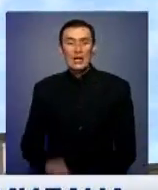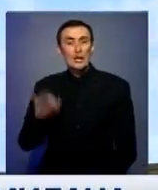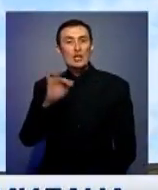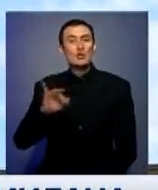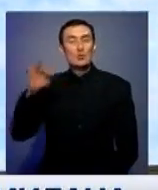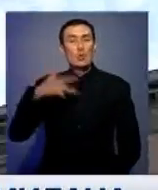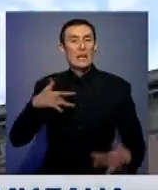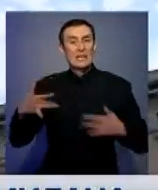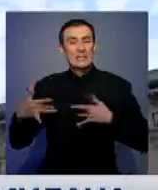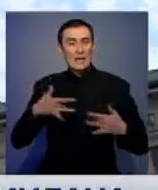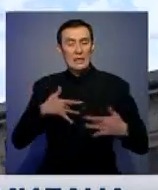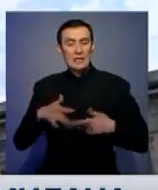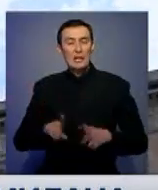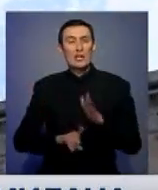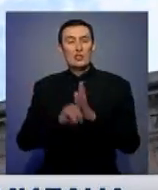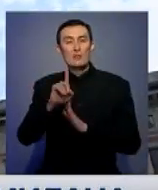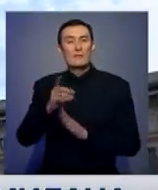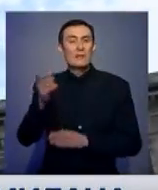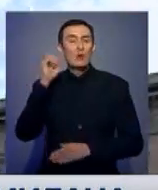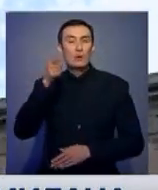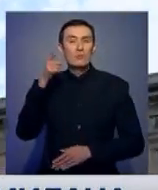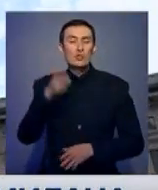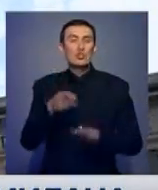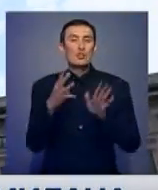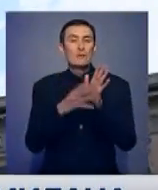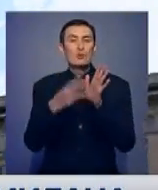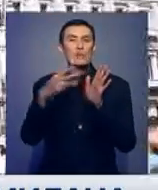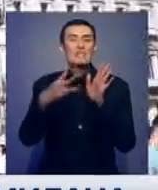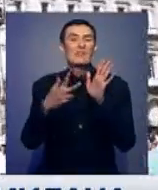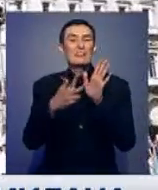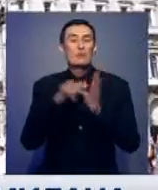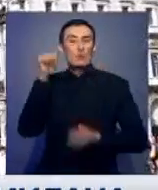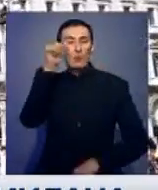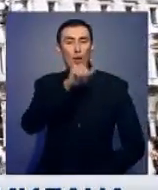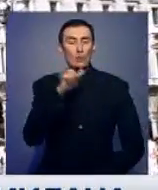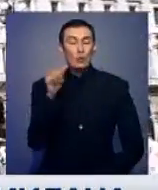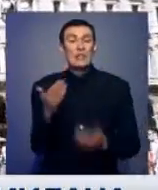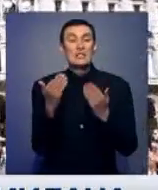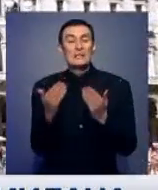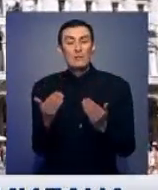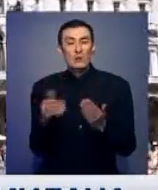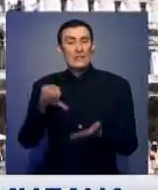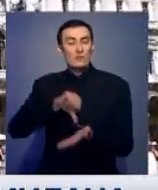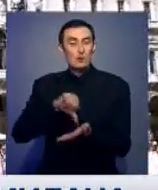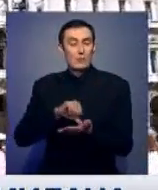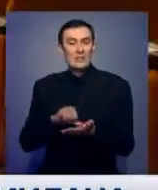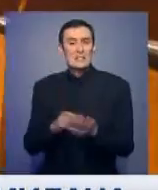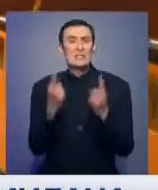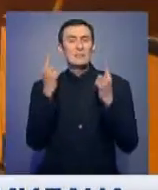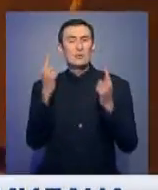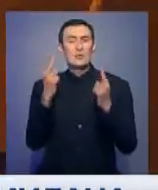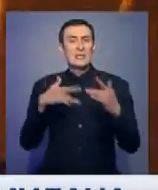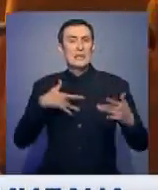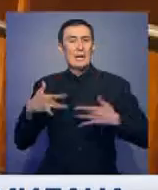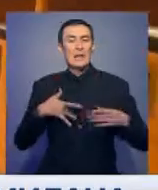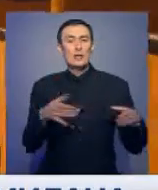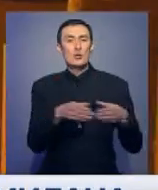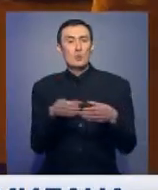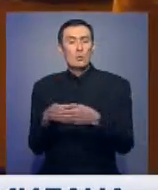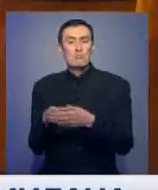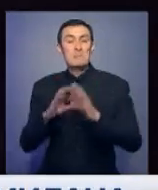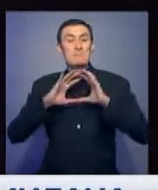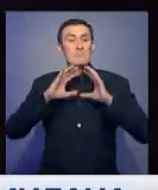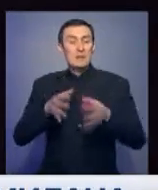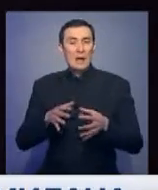История театра «Нуова» началась еще в далеком 1938 году. Сегодня здесь выступают именитые театральные труппы всего